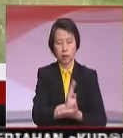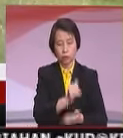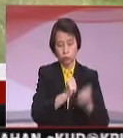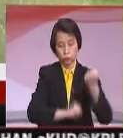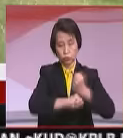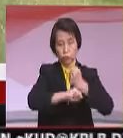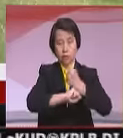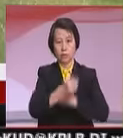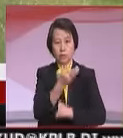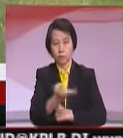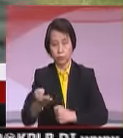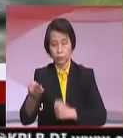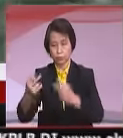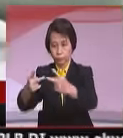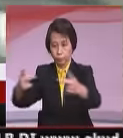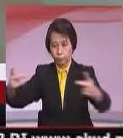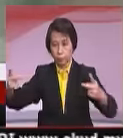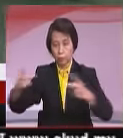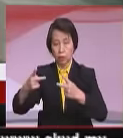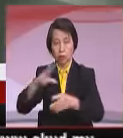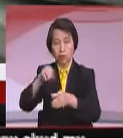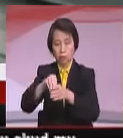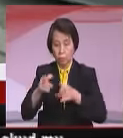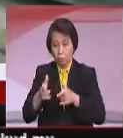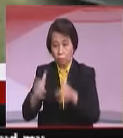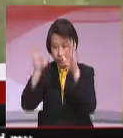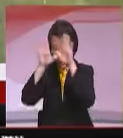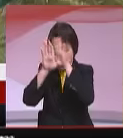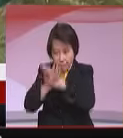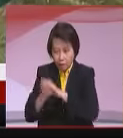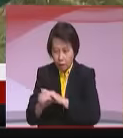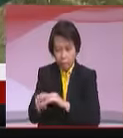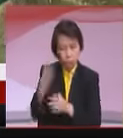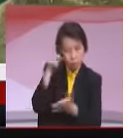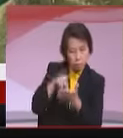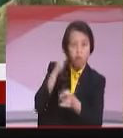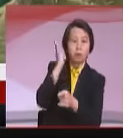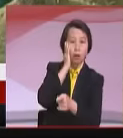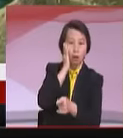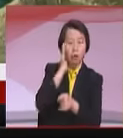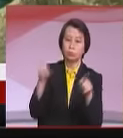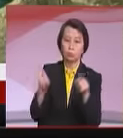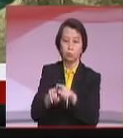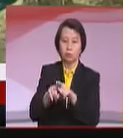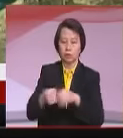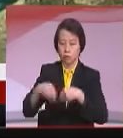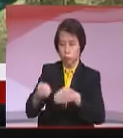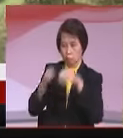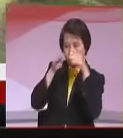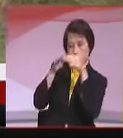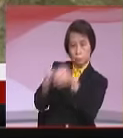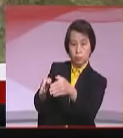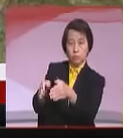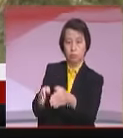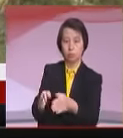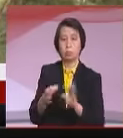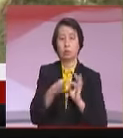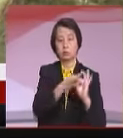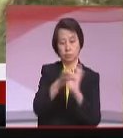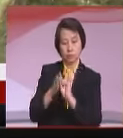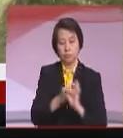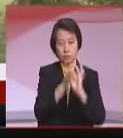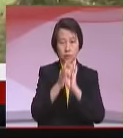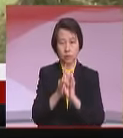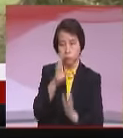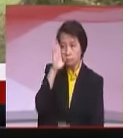logistik. Kawasan hotspot termasuk lorong tikus yang dikenal pasti turut segera diberi perhatian. Kerjasama